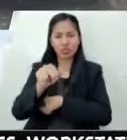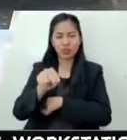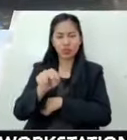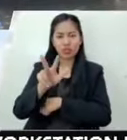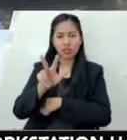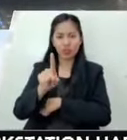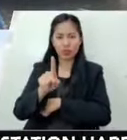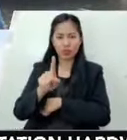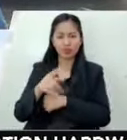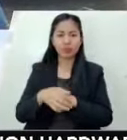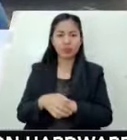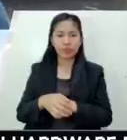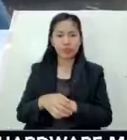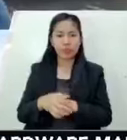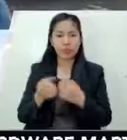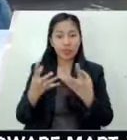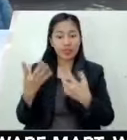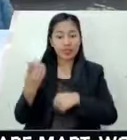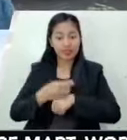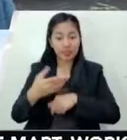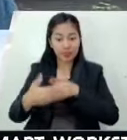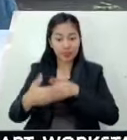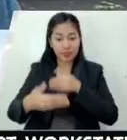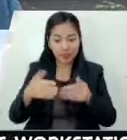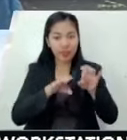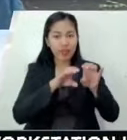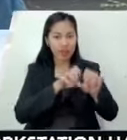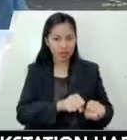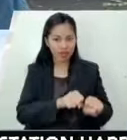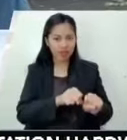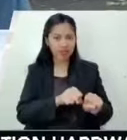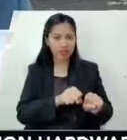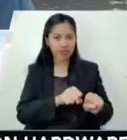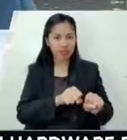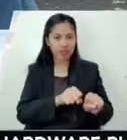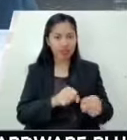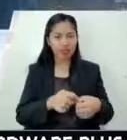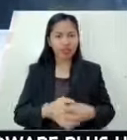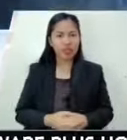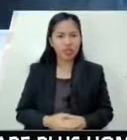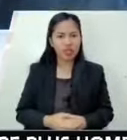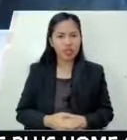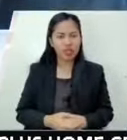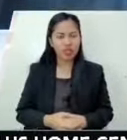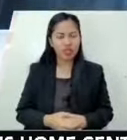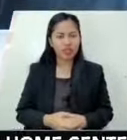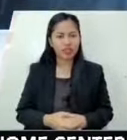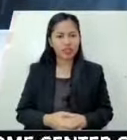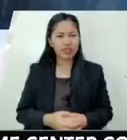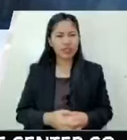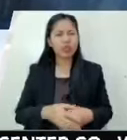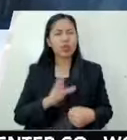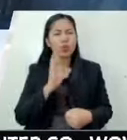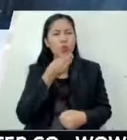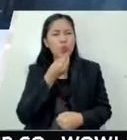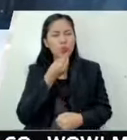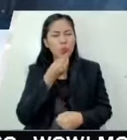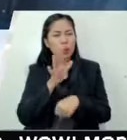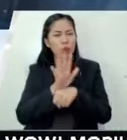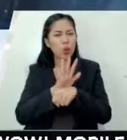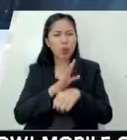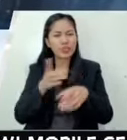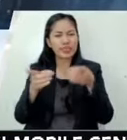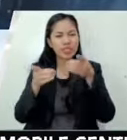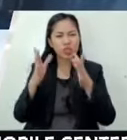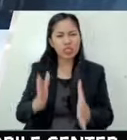ilang araw, inaresto sa isang resort, bayan ng Mulanay, para sa kriming yan, ang film director na si Jade Castro at